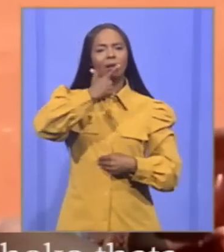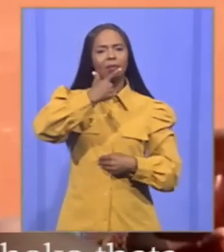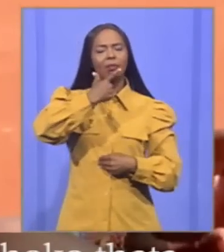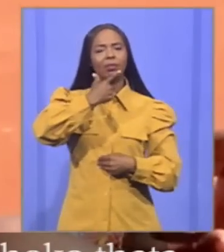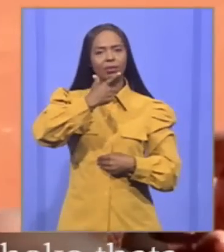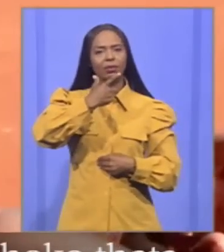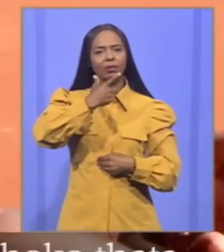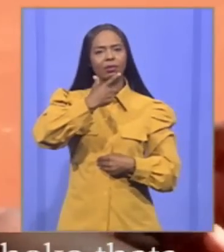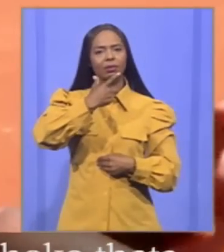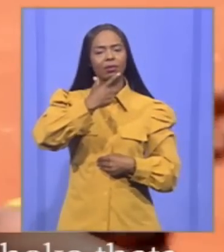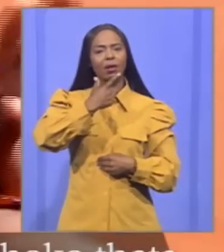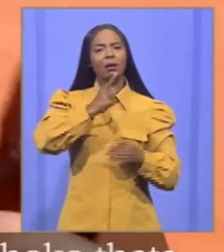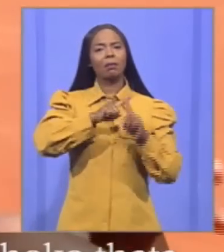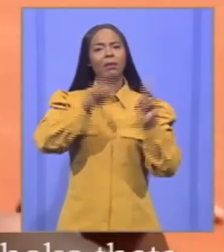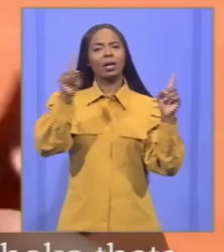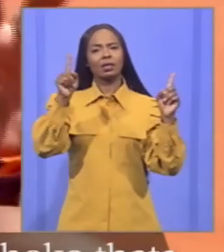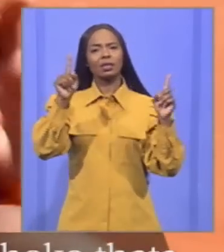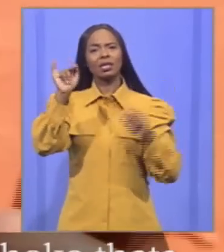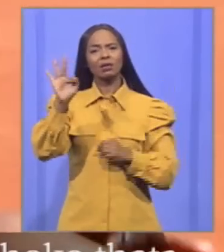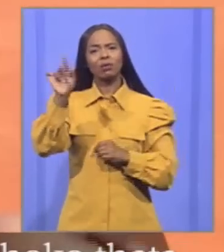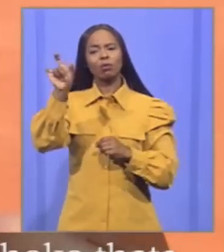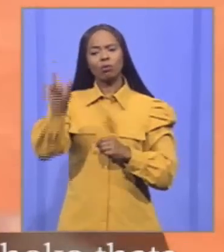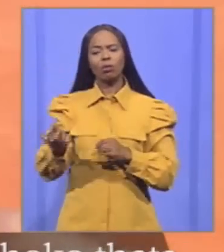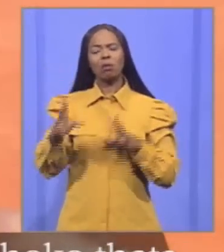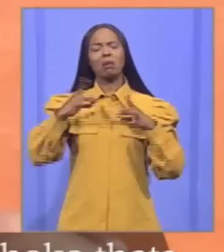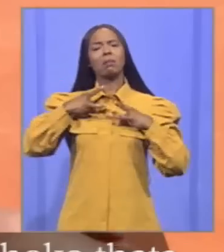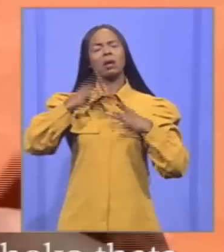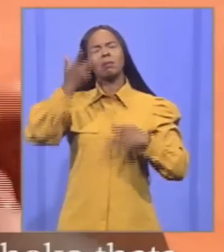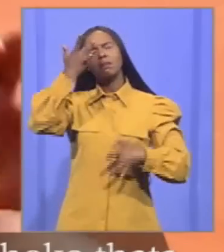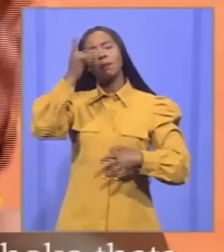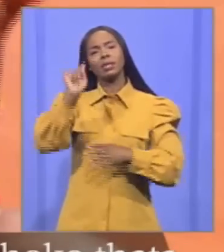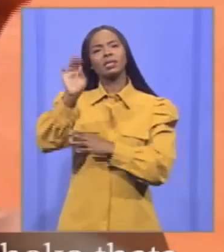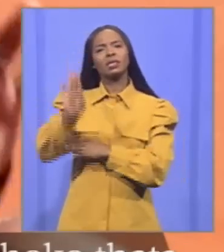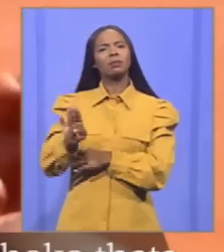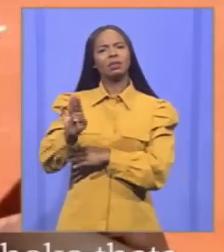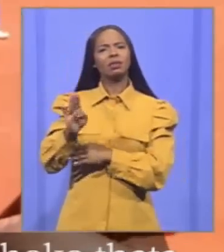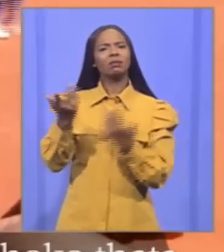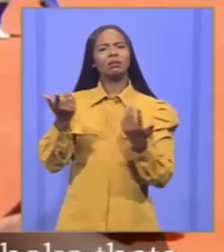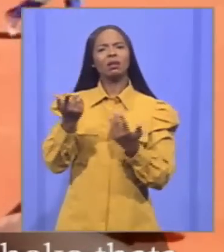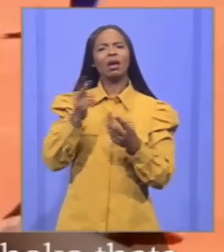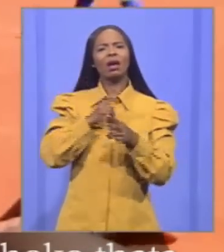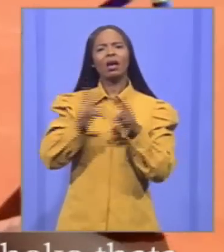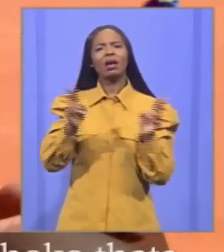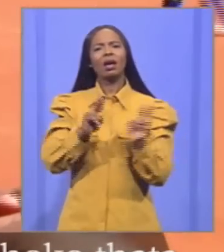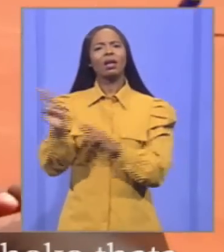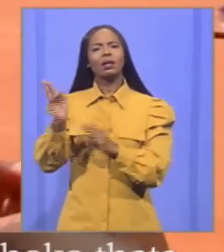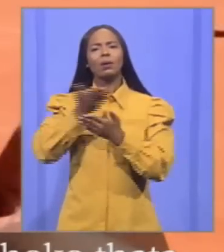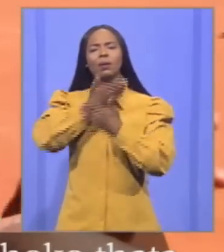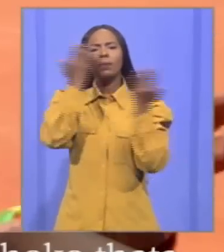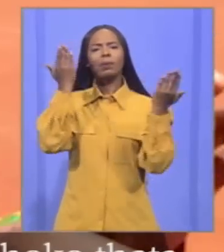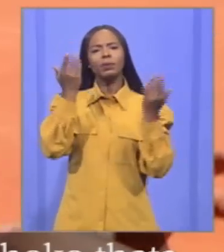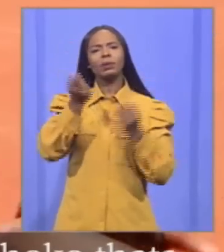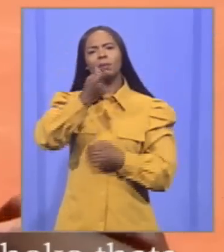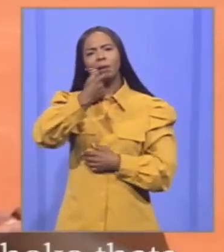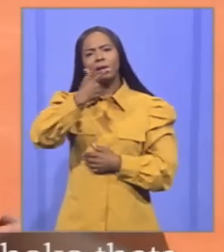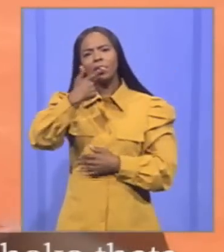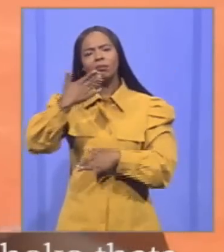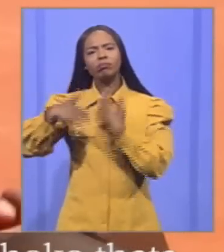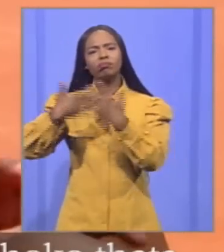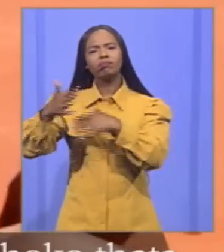COVID. Batho ba na le TB ra ba kopa gore ba ne prepared go tsamaya tsela